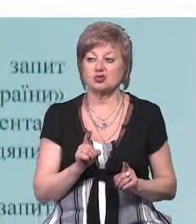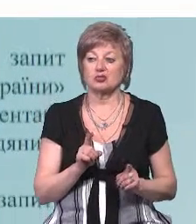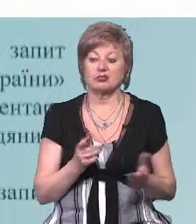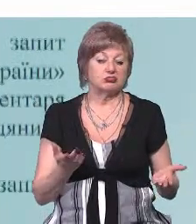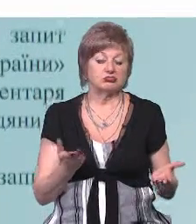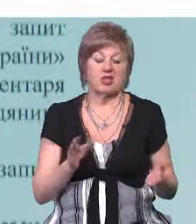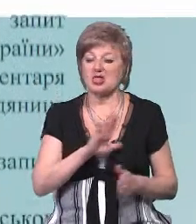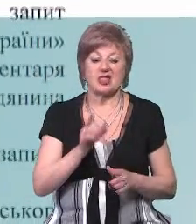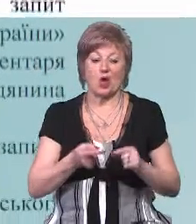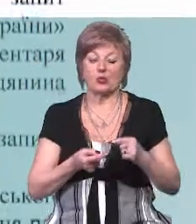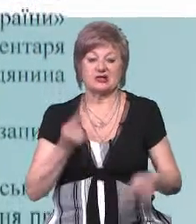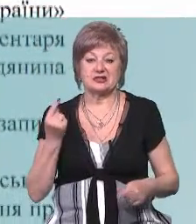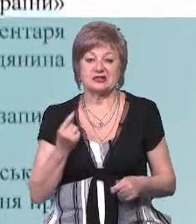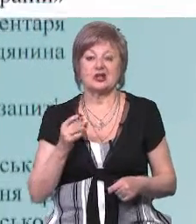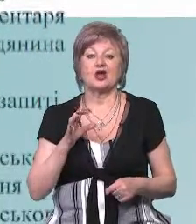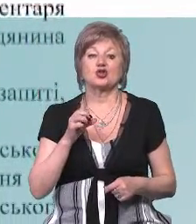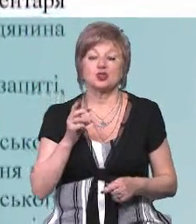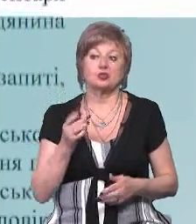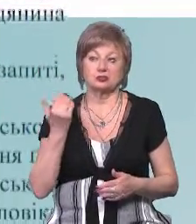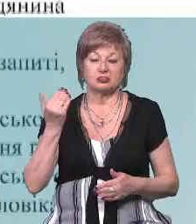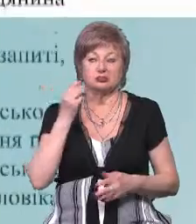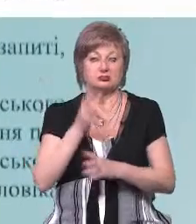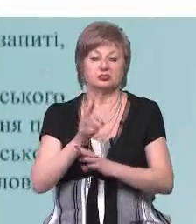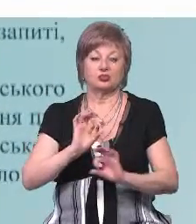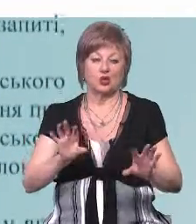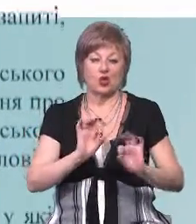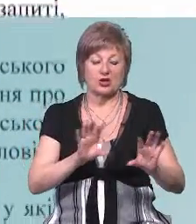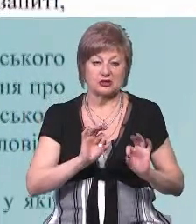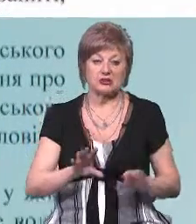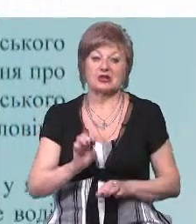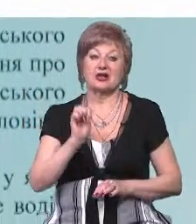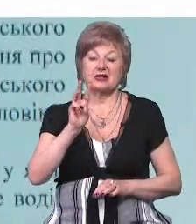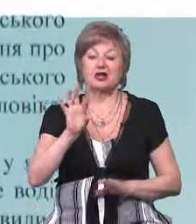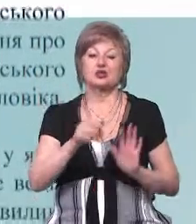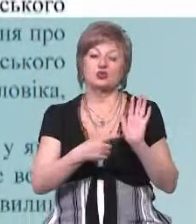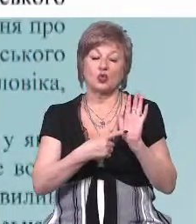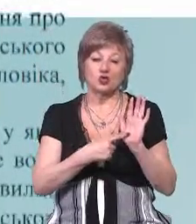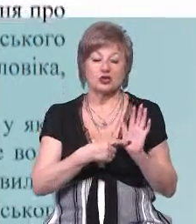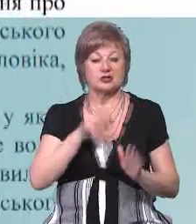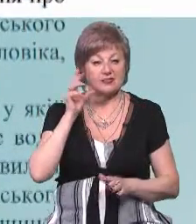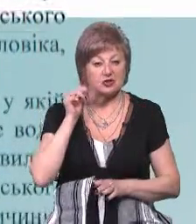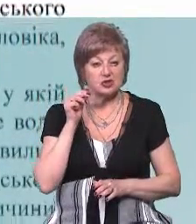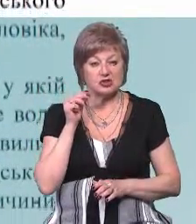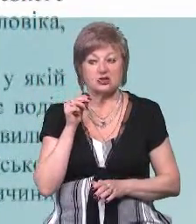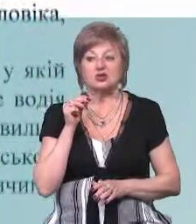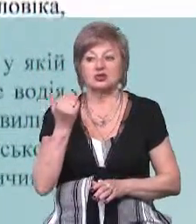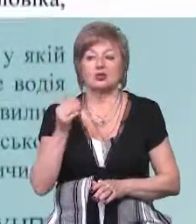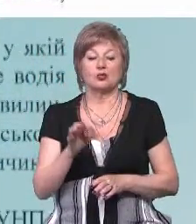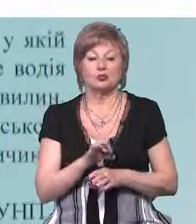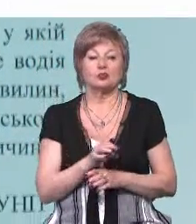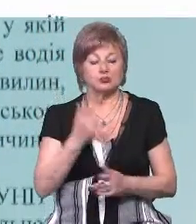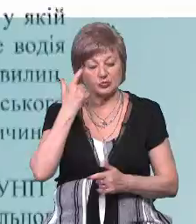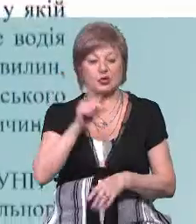не відрізняється від того коментаря. Тобто з 13.06 слідчим Олександрівського відділення